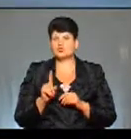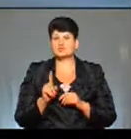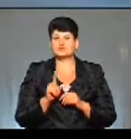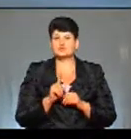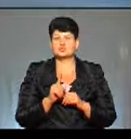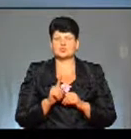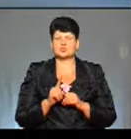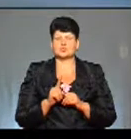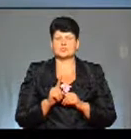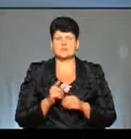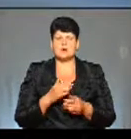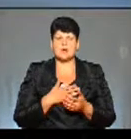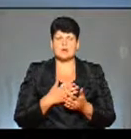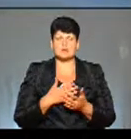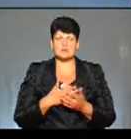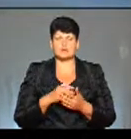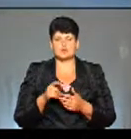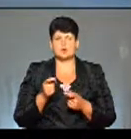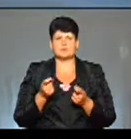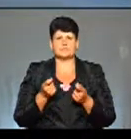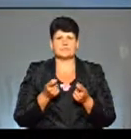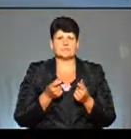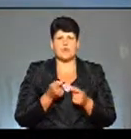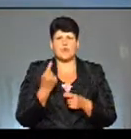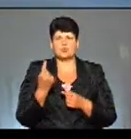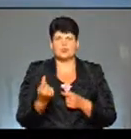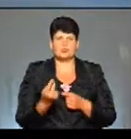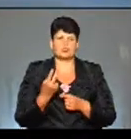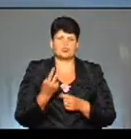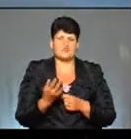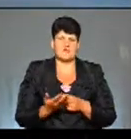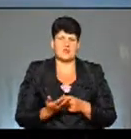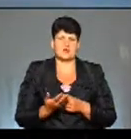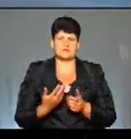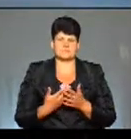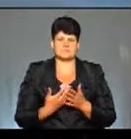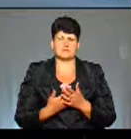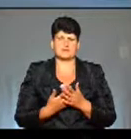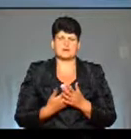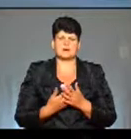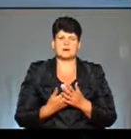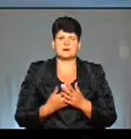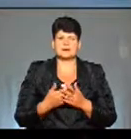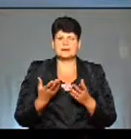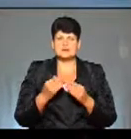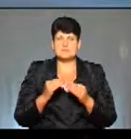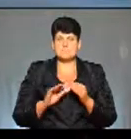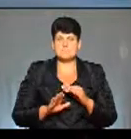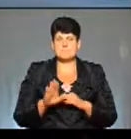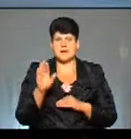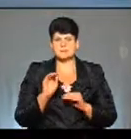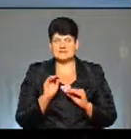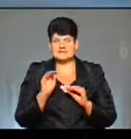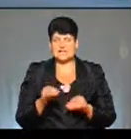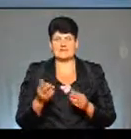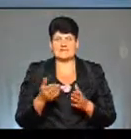і активних людей, десь хтось десь по одному, по два, по там, скажімо так, якісь десь пандуси ставлять, десь